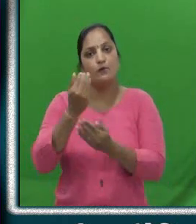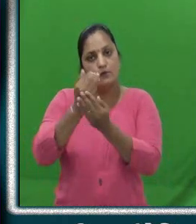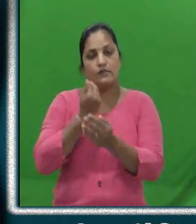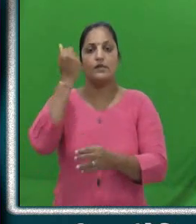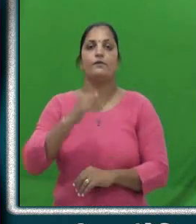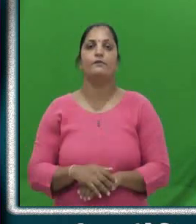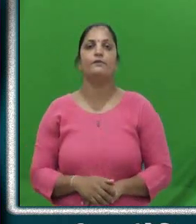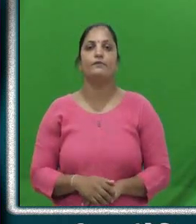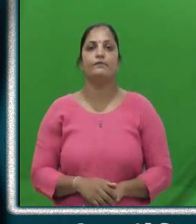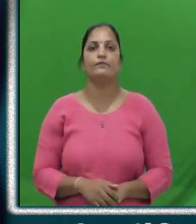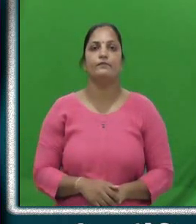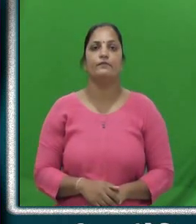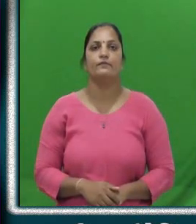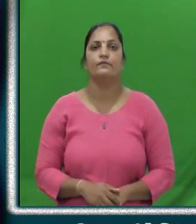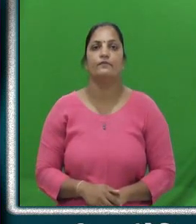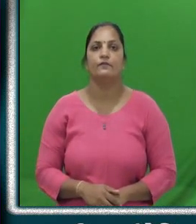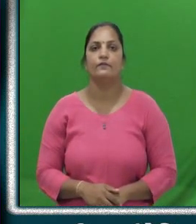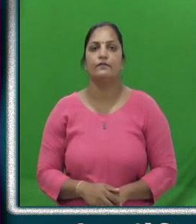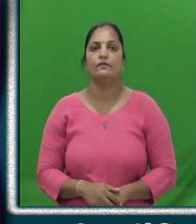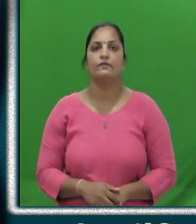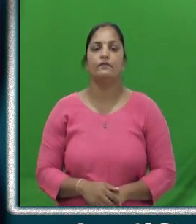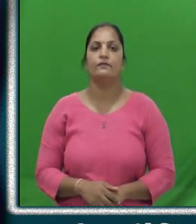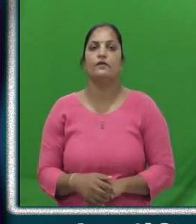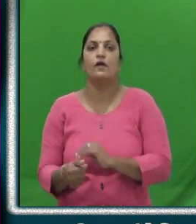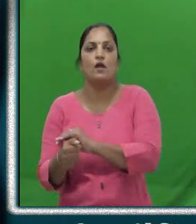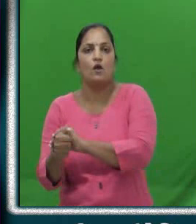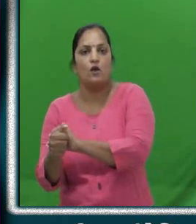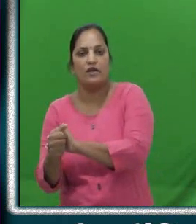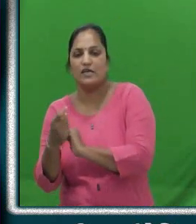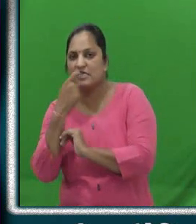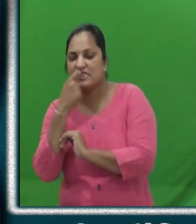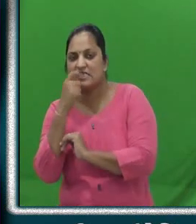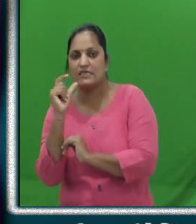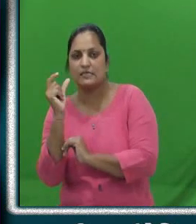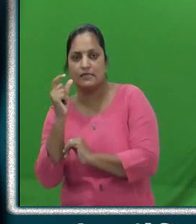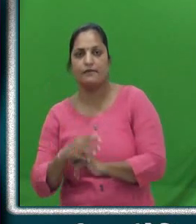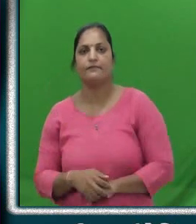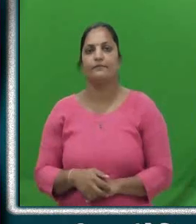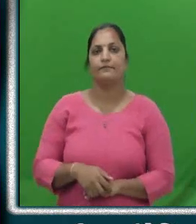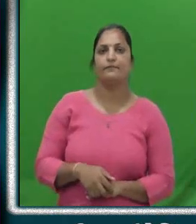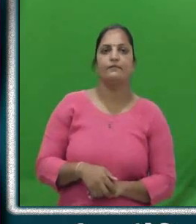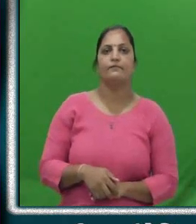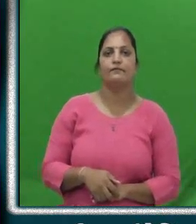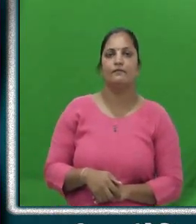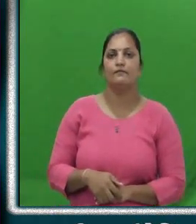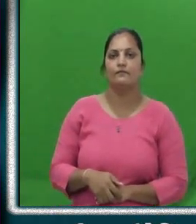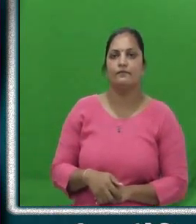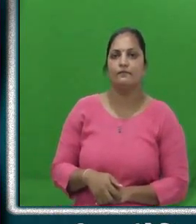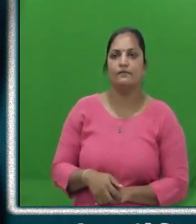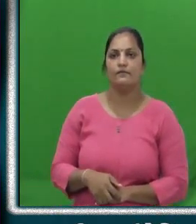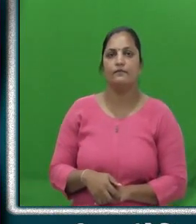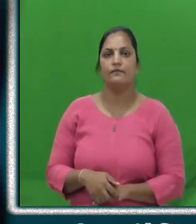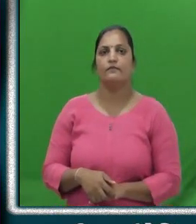એટલે બચાવવું શું બચાવવું બે વસ્તુને બચાવવા માટેની આ ચરવર હતી ટર્ટલ વોક